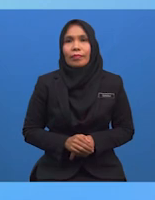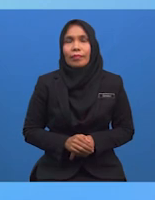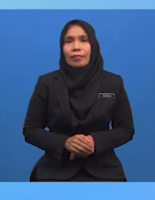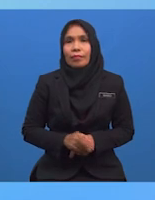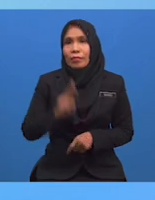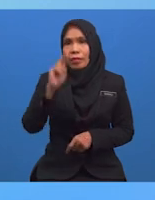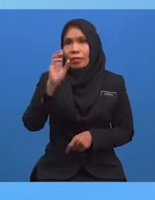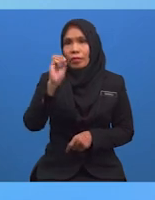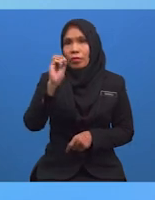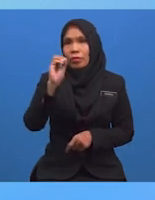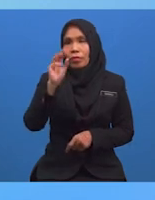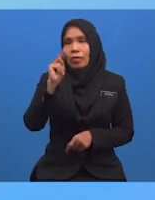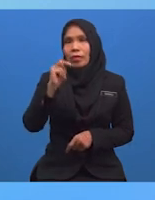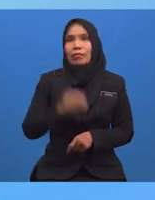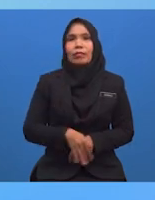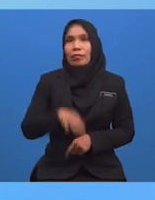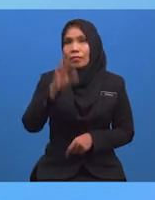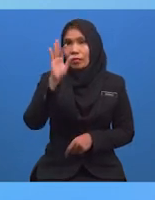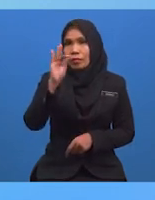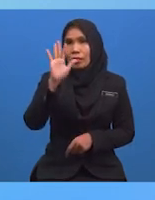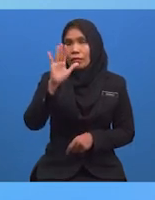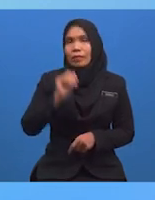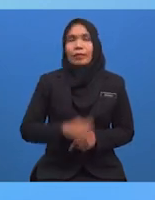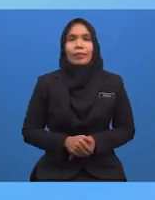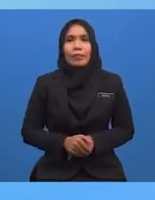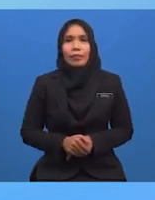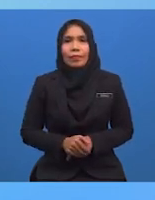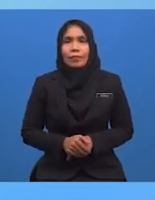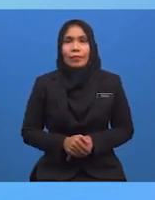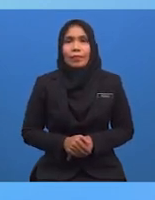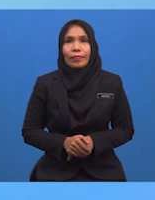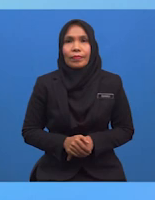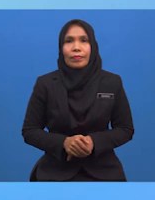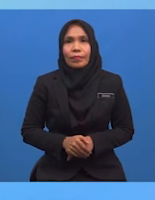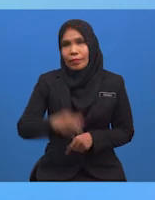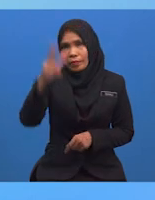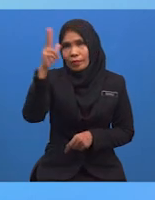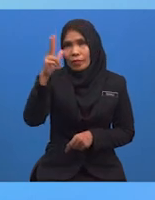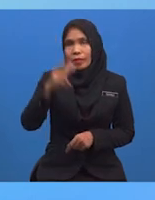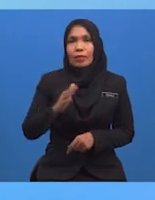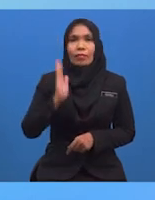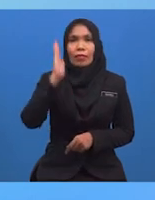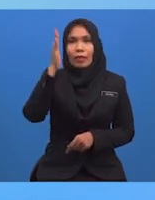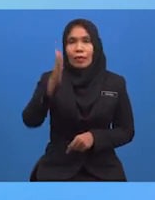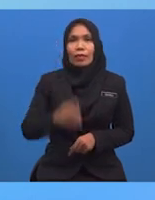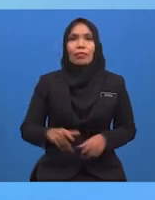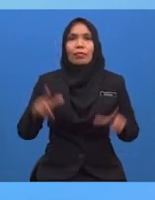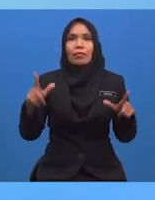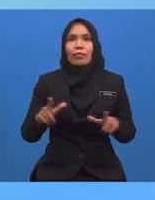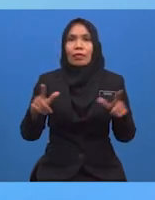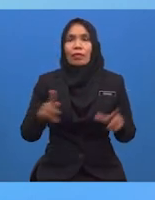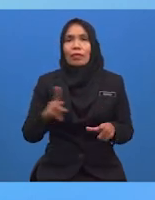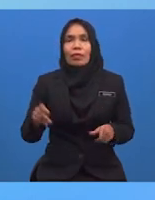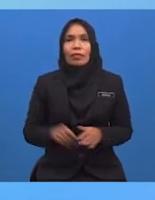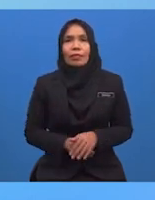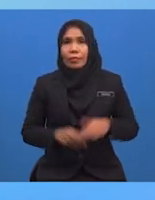barang seperti minyak masak, beras, gula dan tepung, kerajaan akan melaksanakan dasar harga